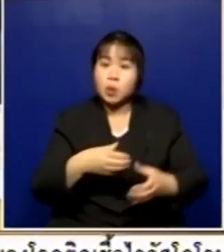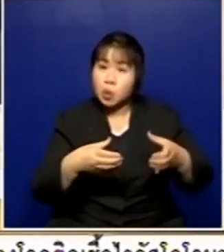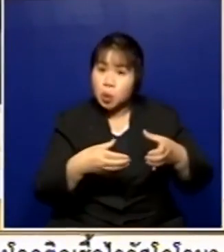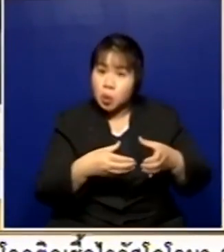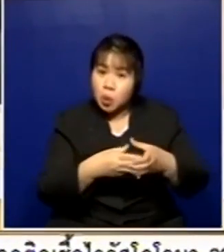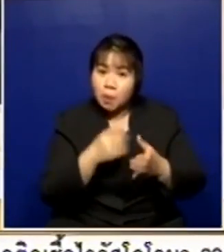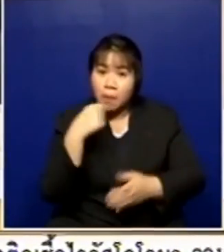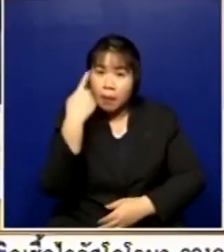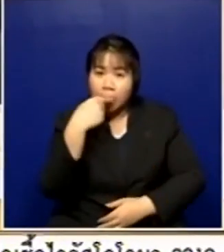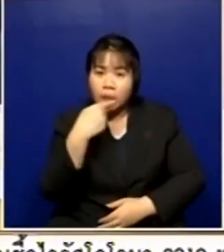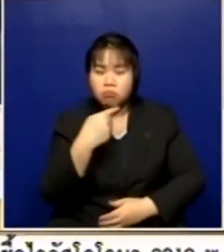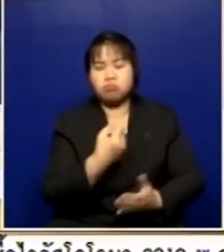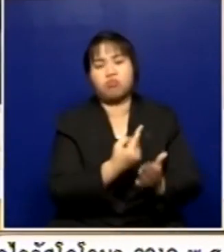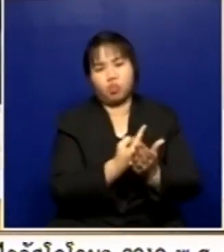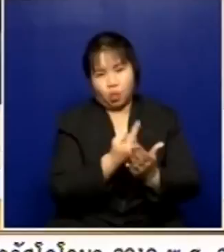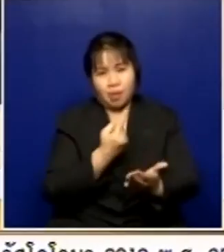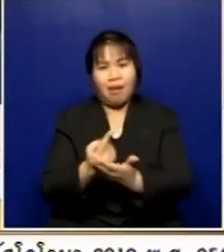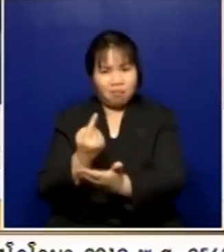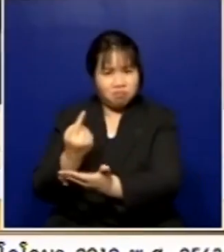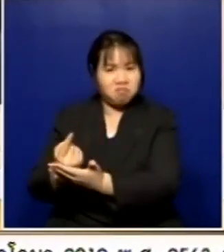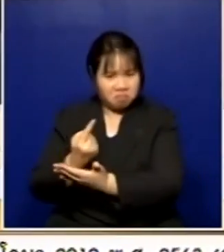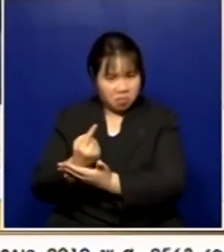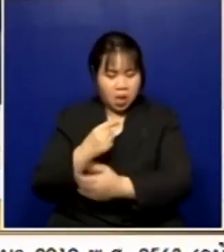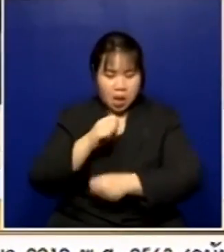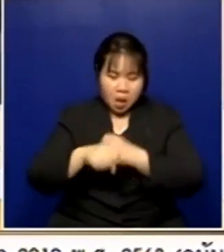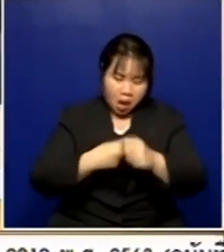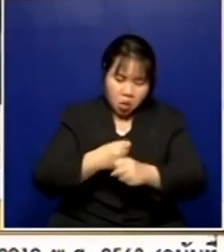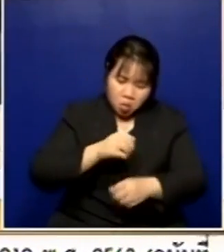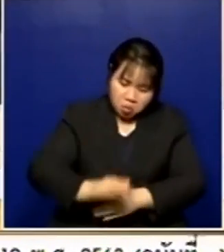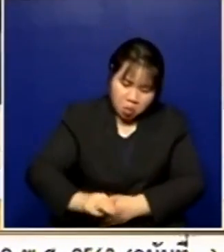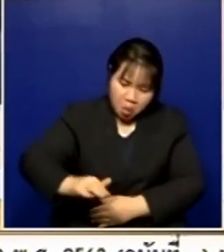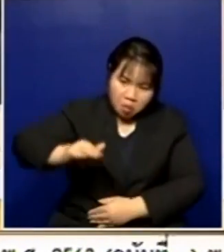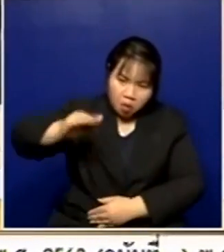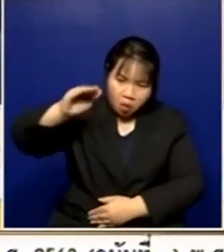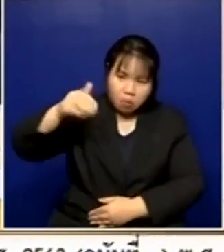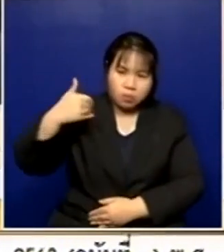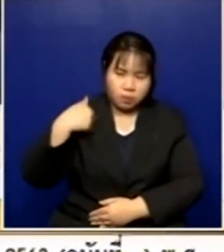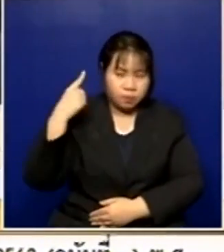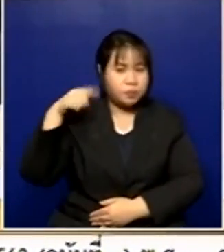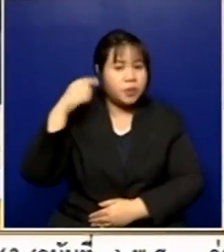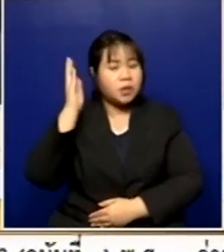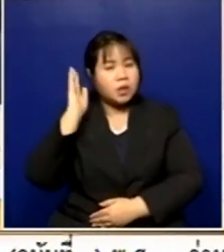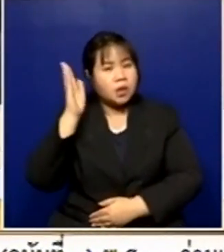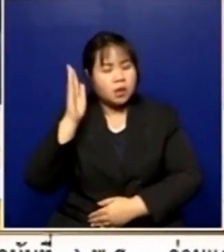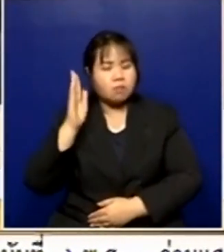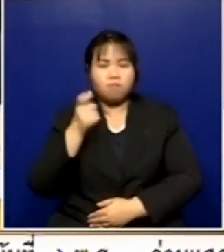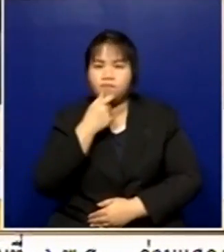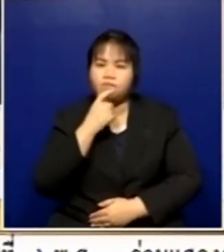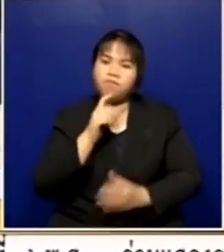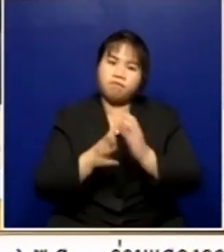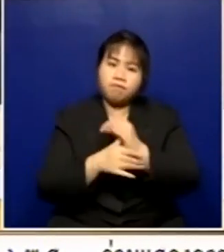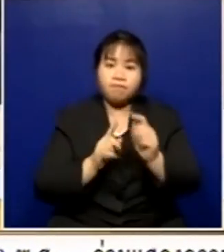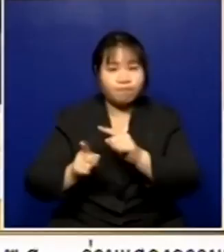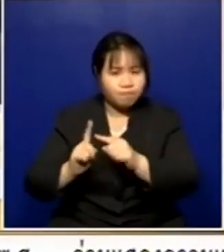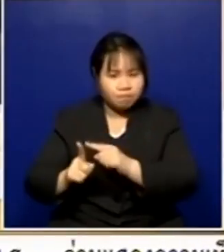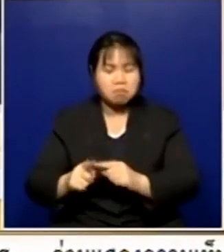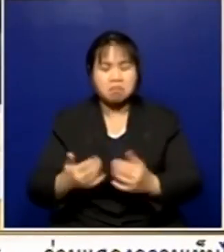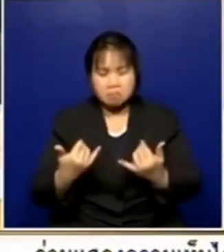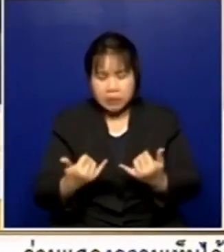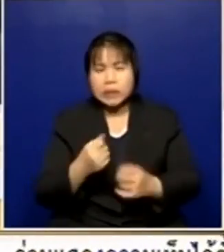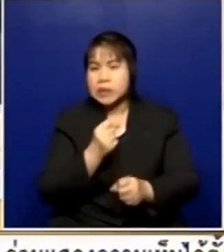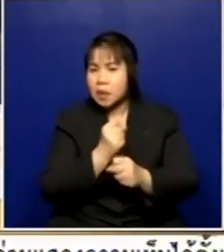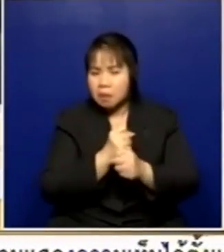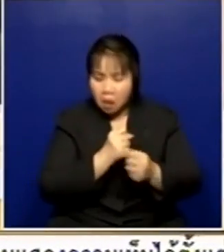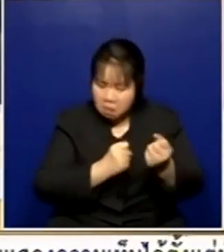ที่เป็นตัวแทนของประชาชนหลายช่วงวัยหลากเพศสภาพและเป็นตัวจริงที่ทำงานต่อสู้แก้